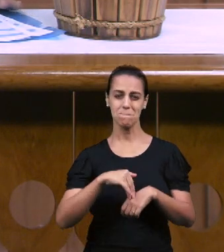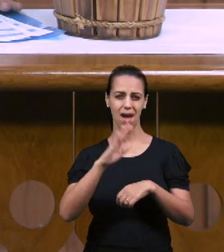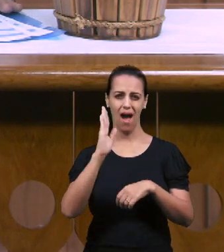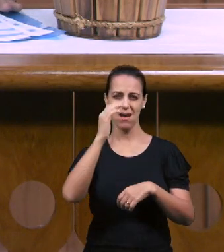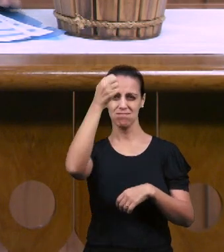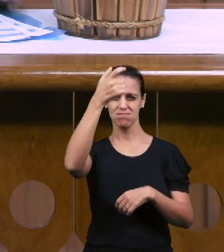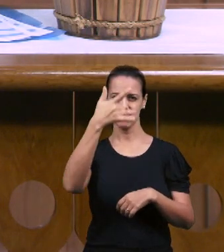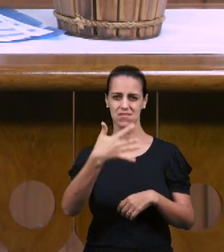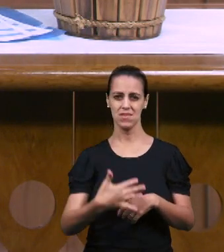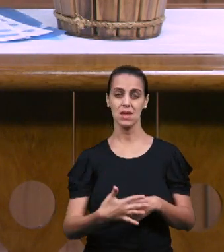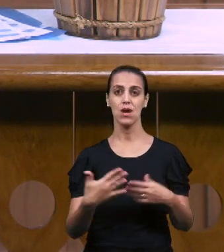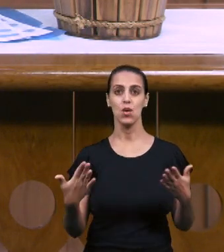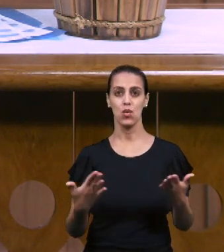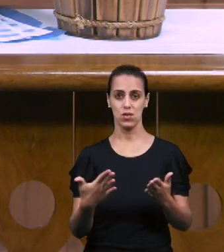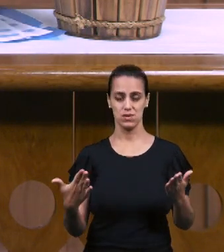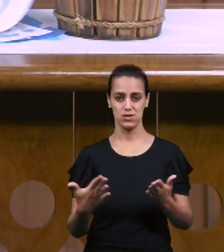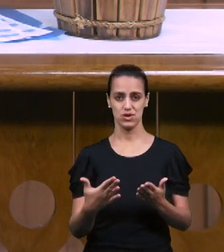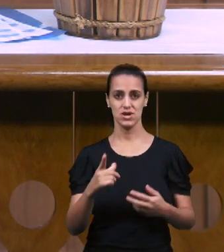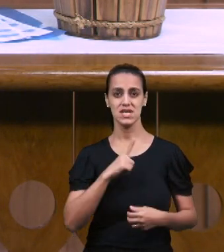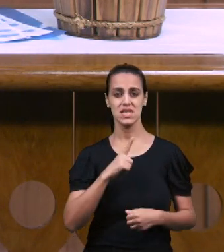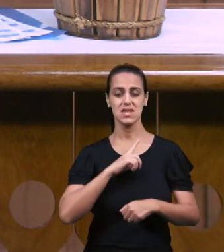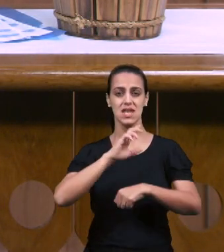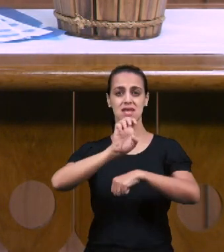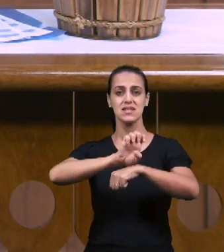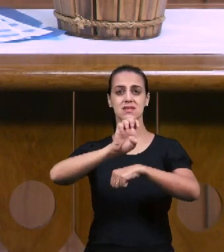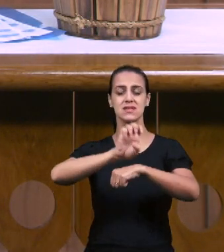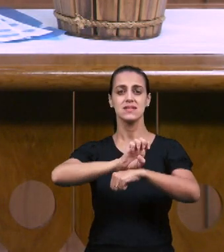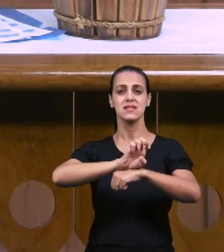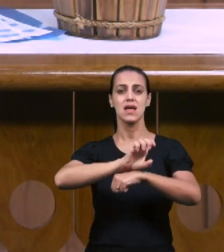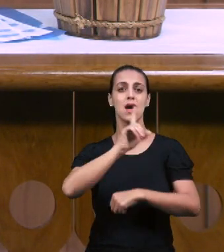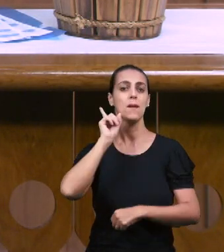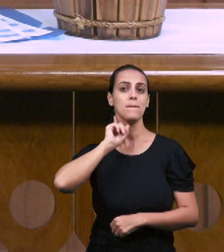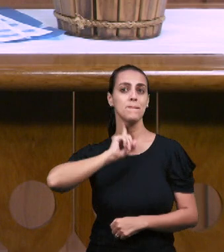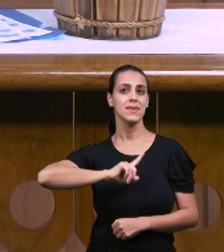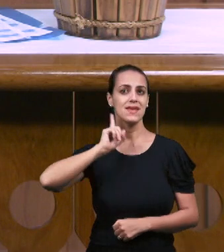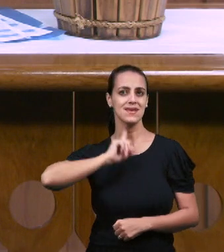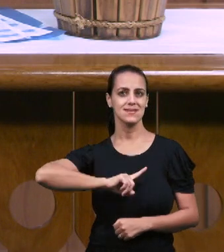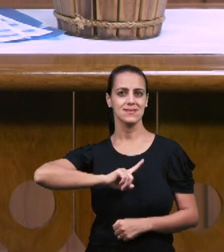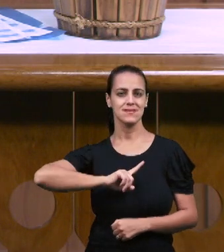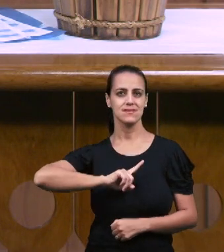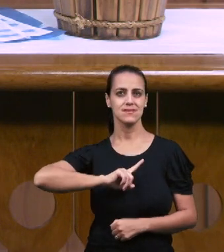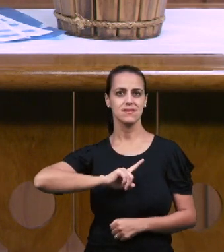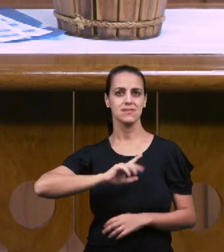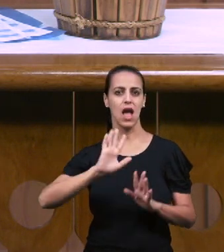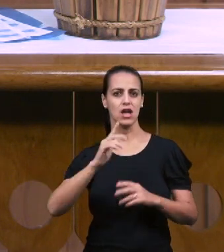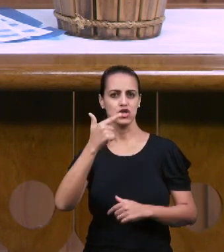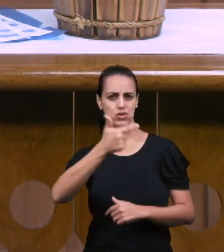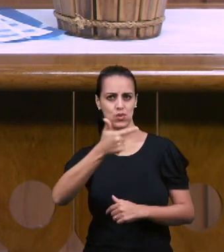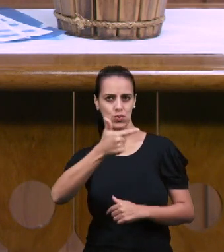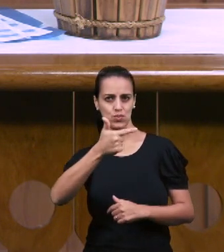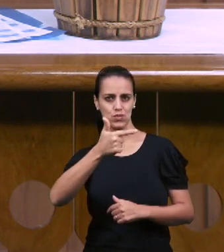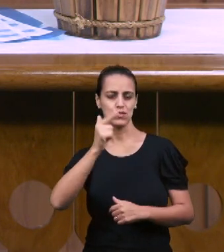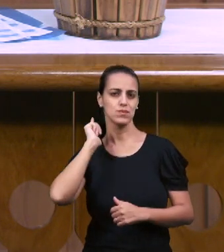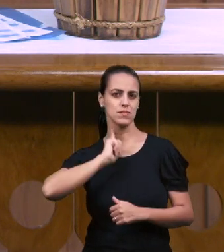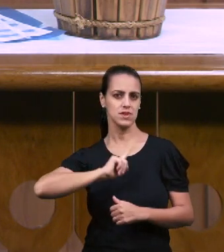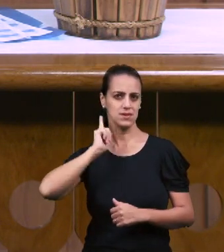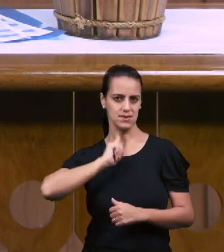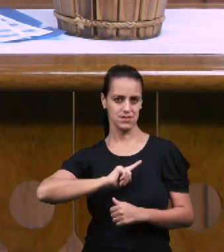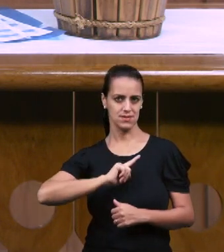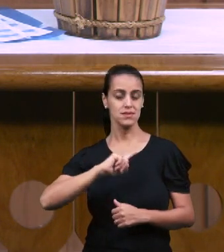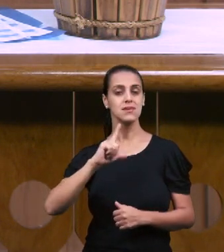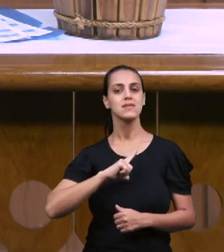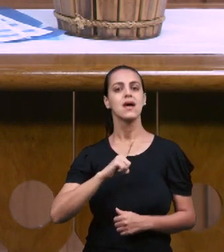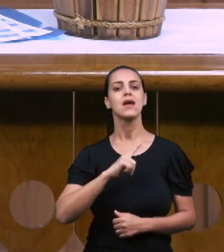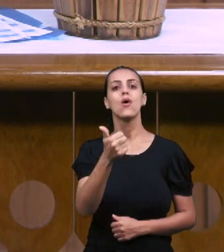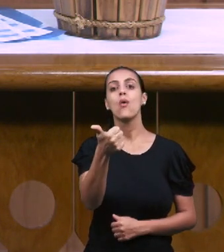avons aujourd'hui l'État de Minas Gerais en deuxième place, avec 11